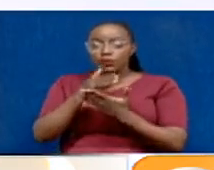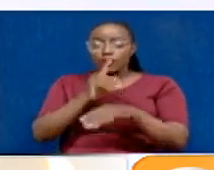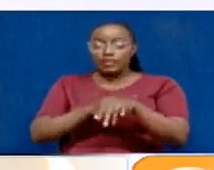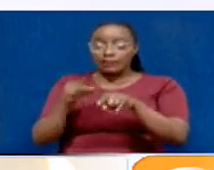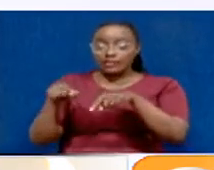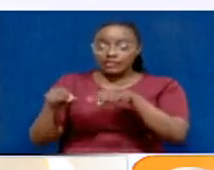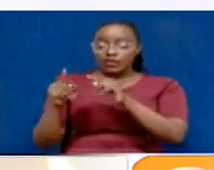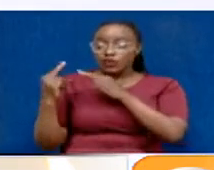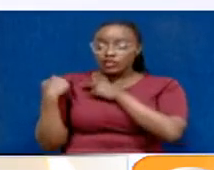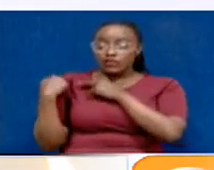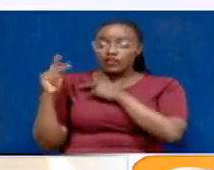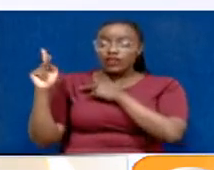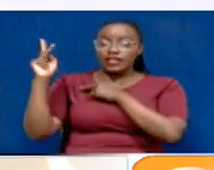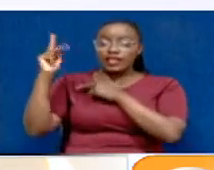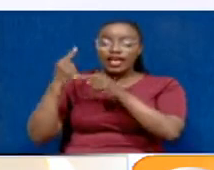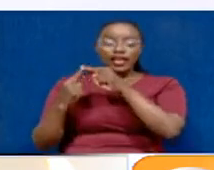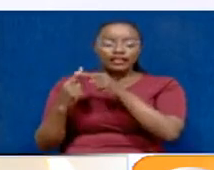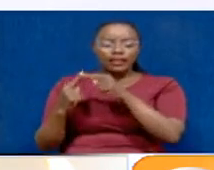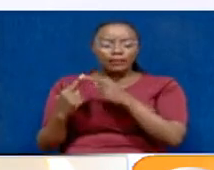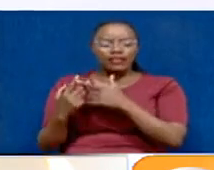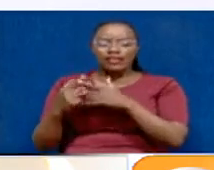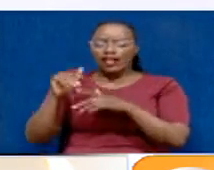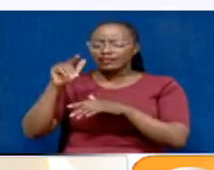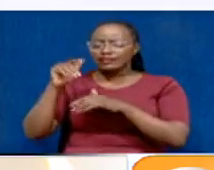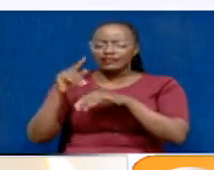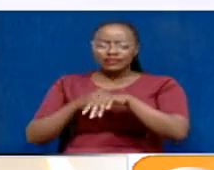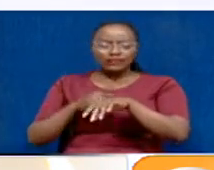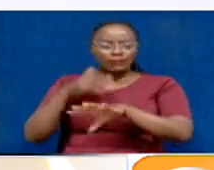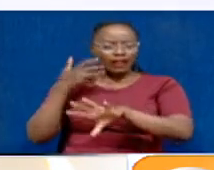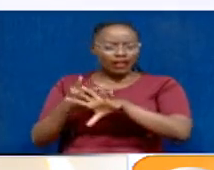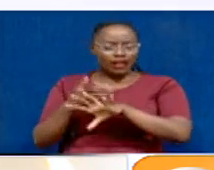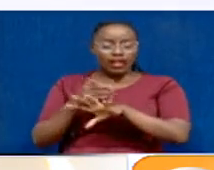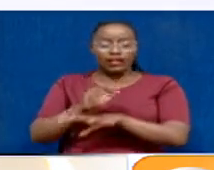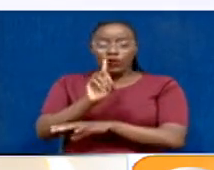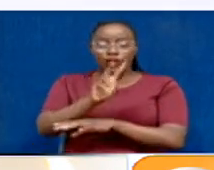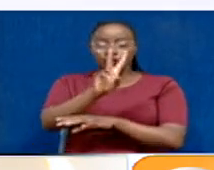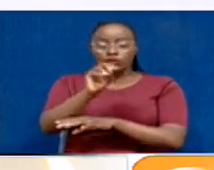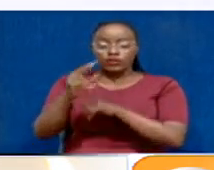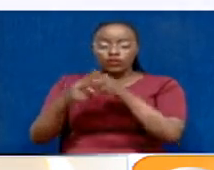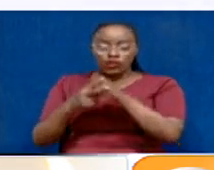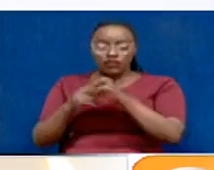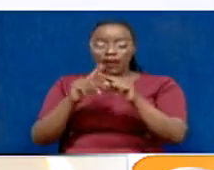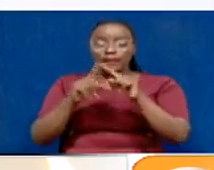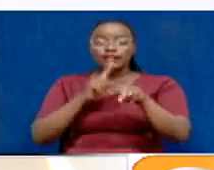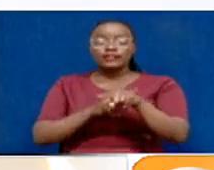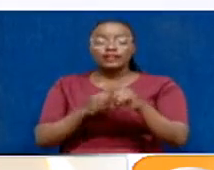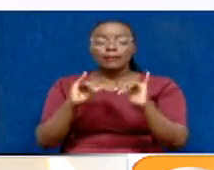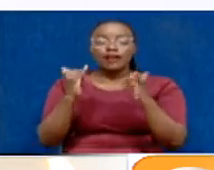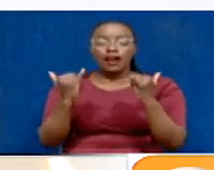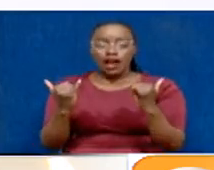watch Kenya experienced our darkest moment in 2007? Yet in this